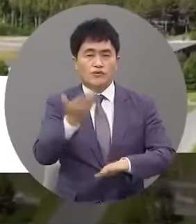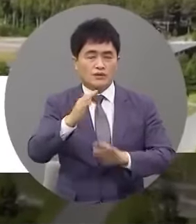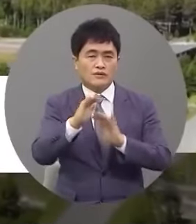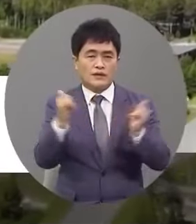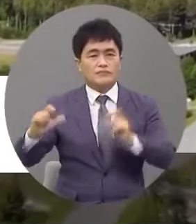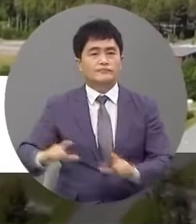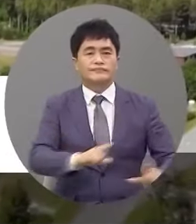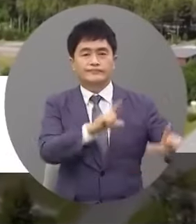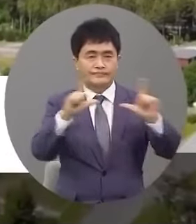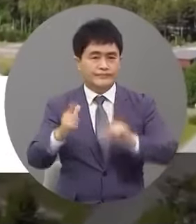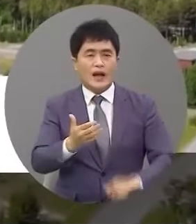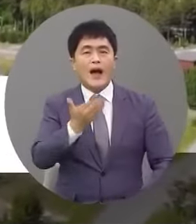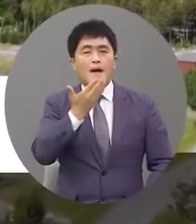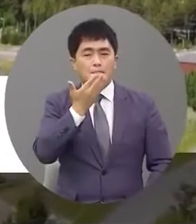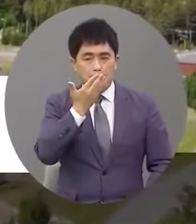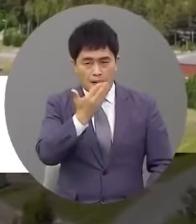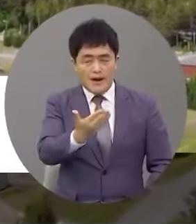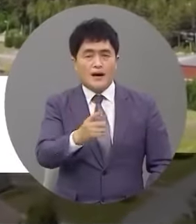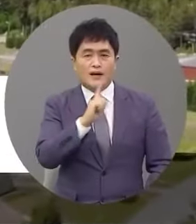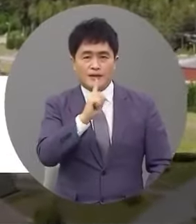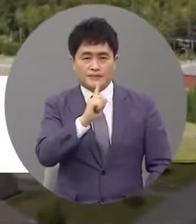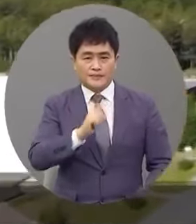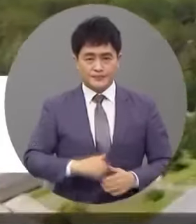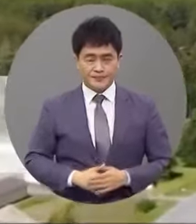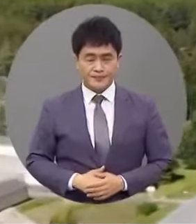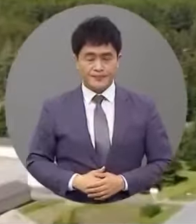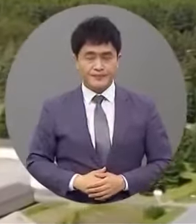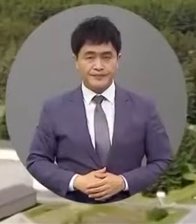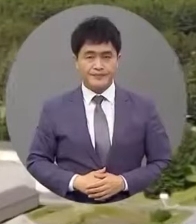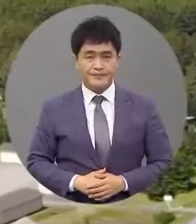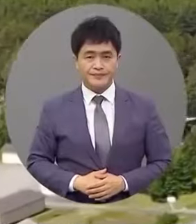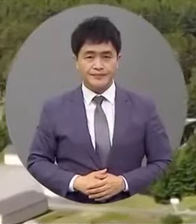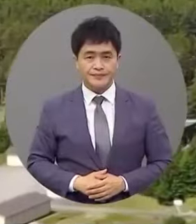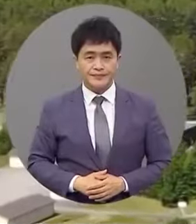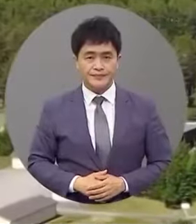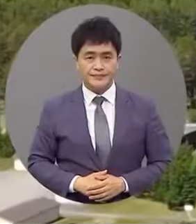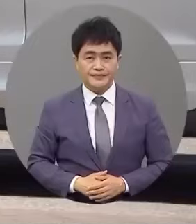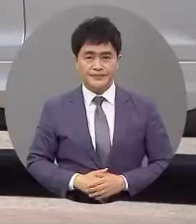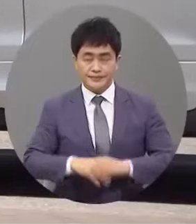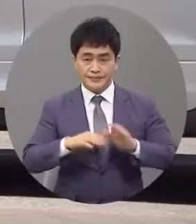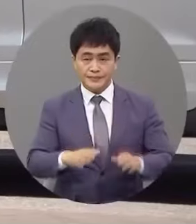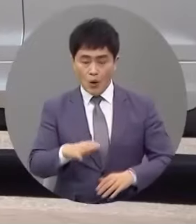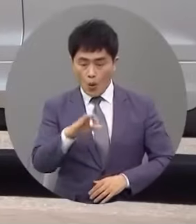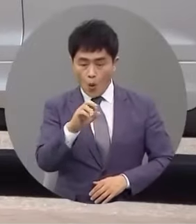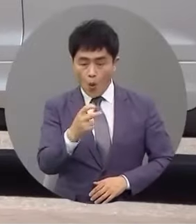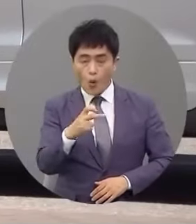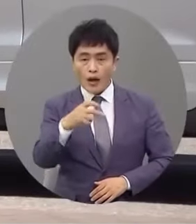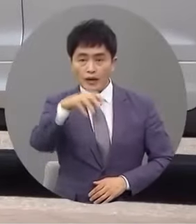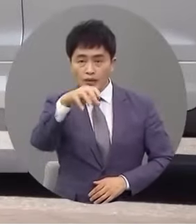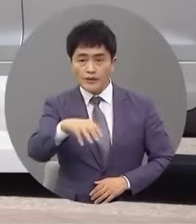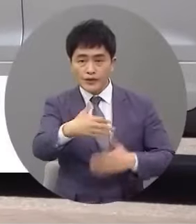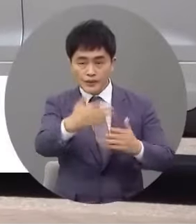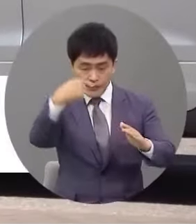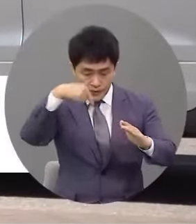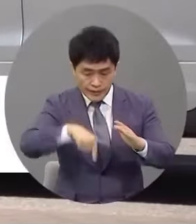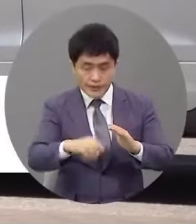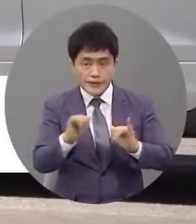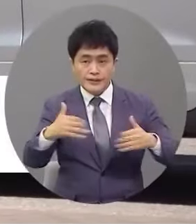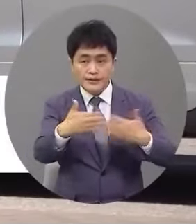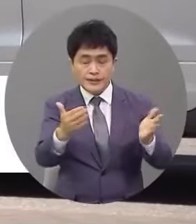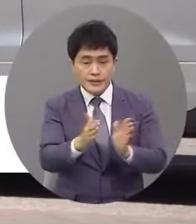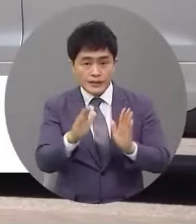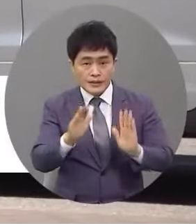repository and not even knowing about the repository. 온칼로가 위치한 에우라유키 시민에게